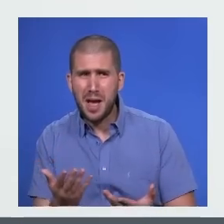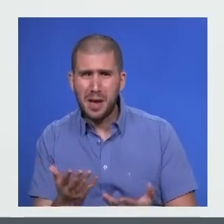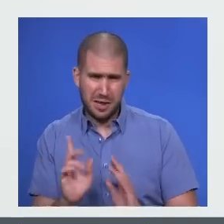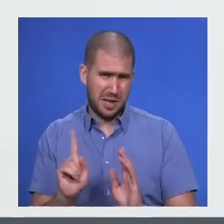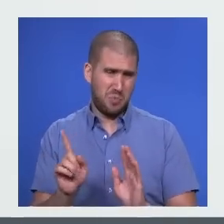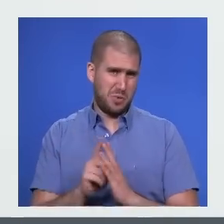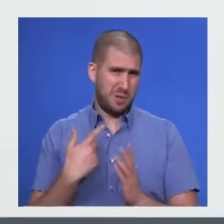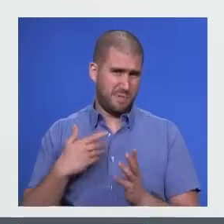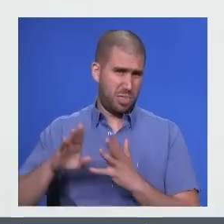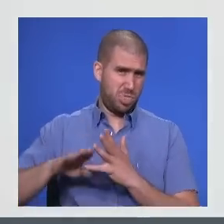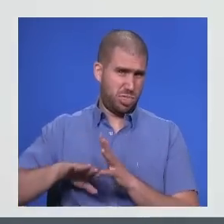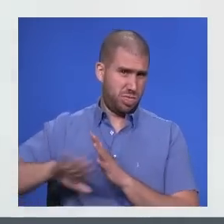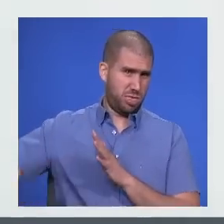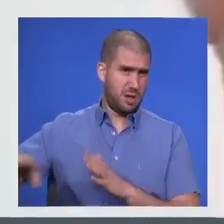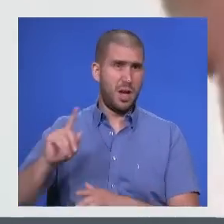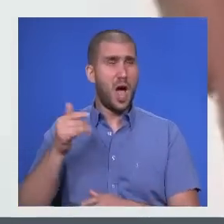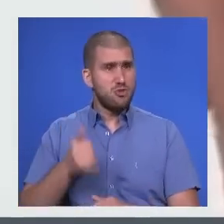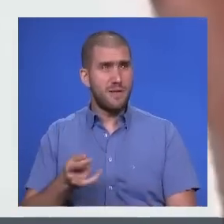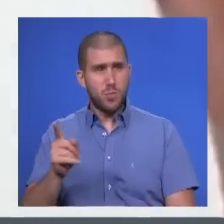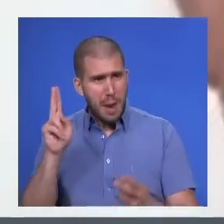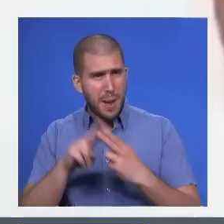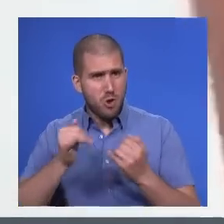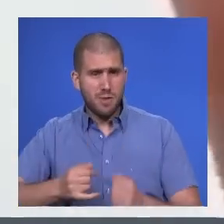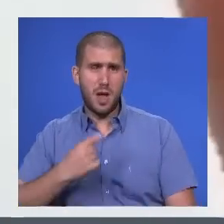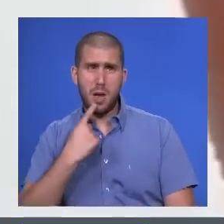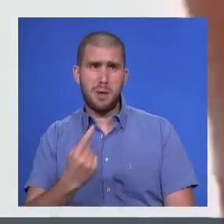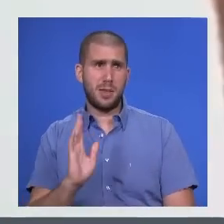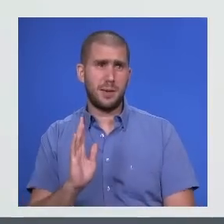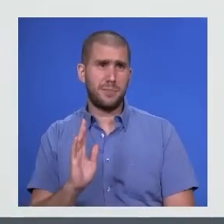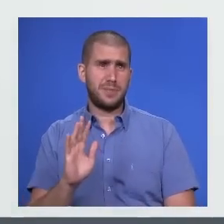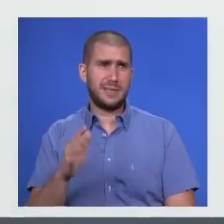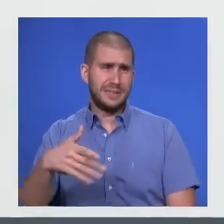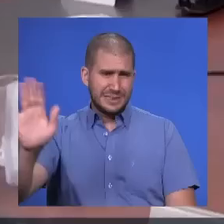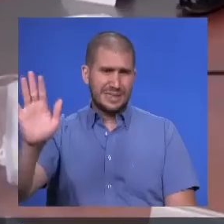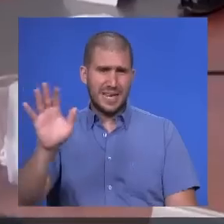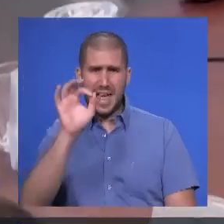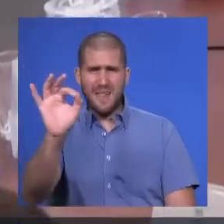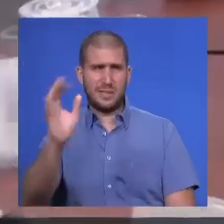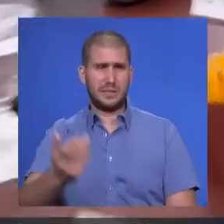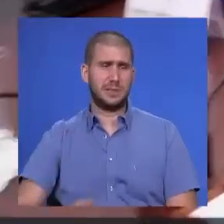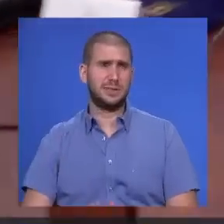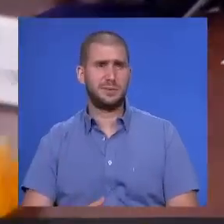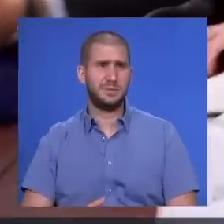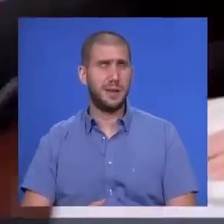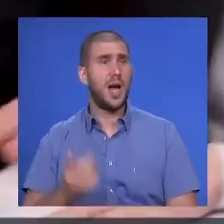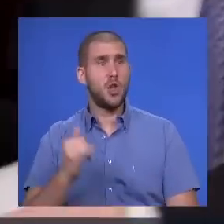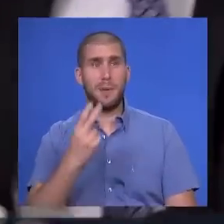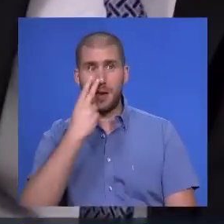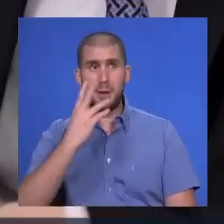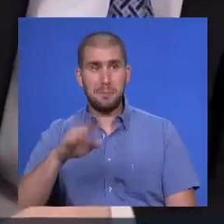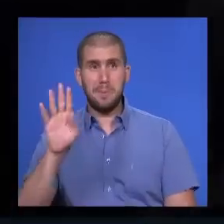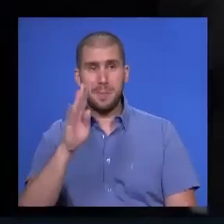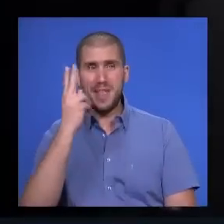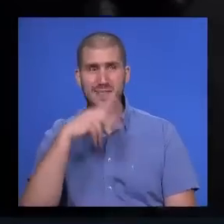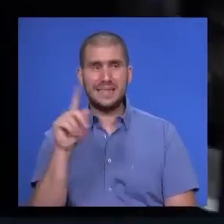קרה? קושי עשה את שלו, ואמר לו עכשיו הוא לא ייפגש, אז אמרתי לו, סי חתיכת אפס. היום נראה שגם נתניהו